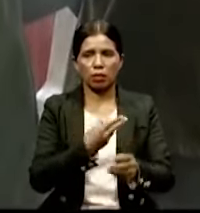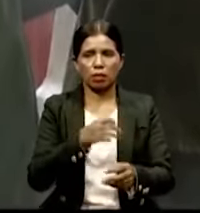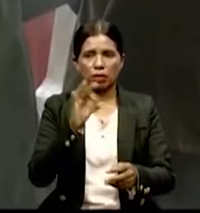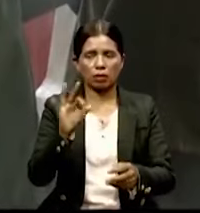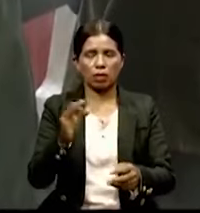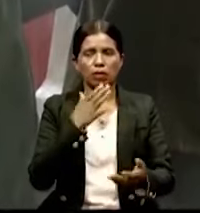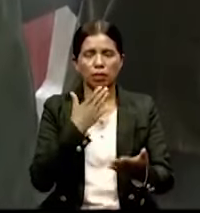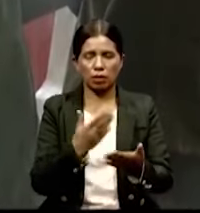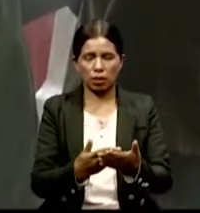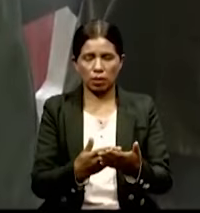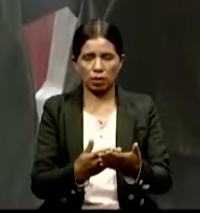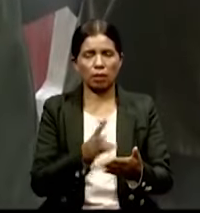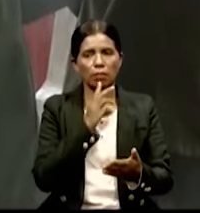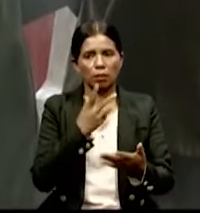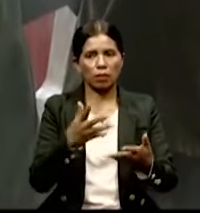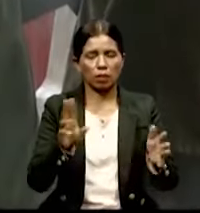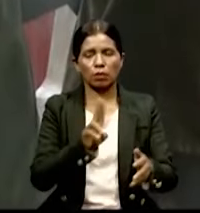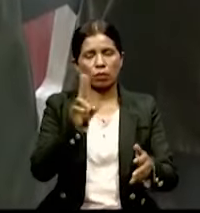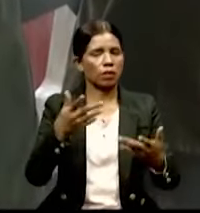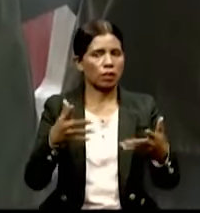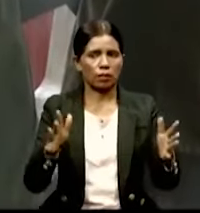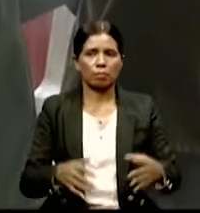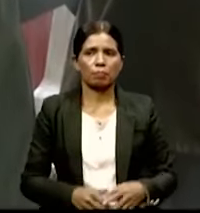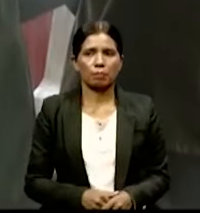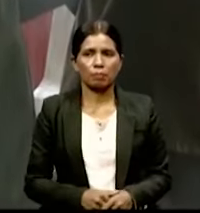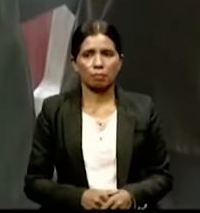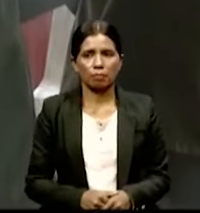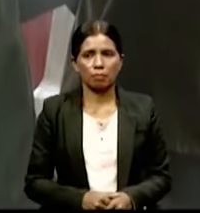keluar tu. So KP mak lain ne para ema tu bau tulisan ne lain.